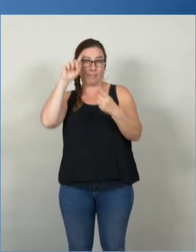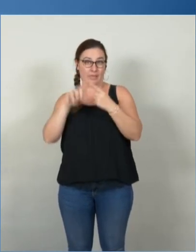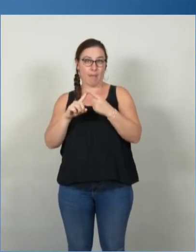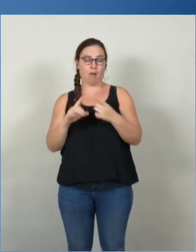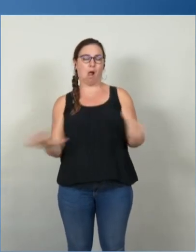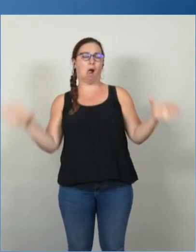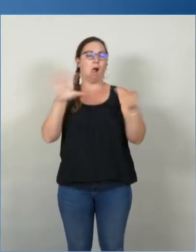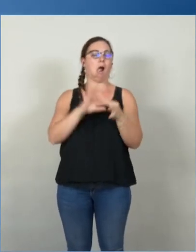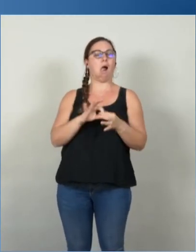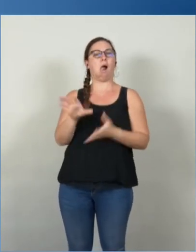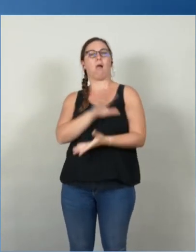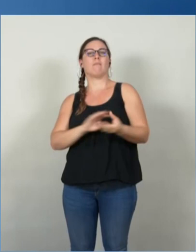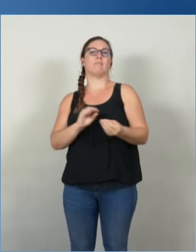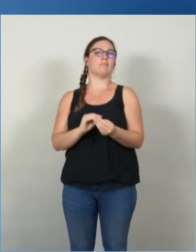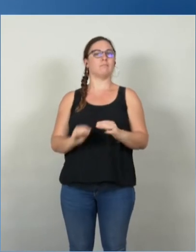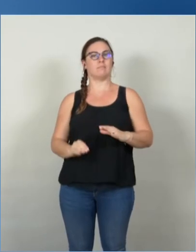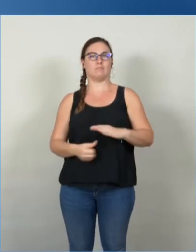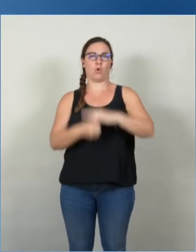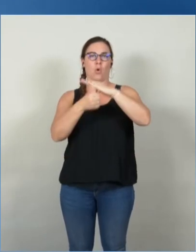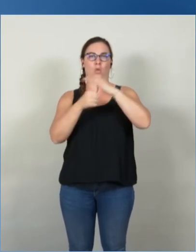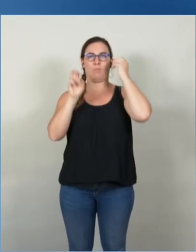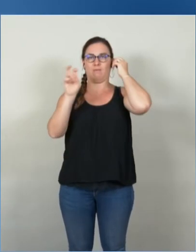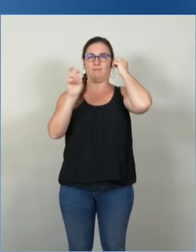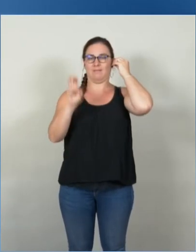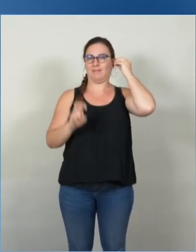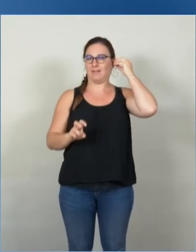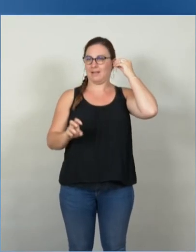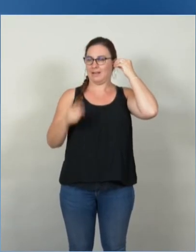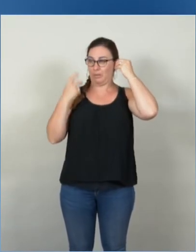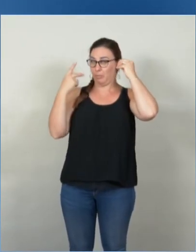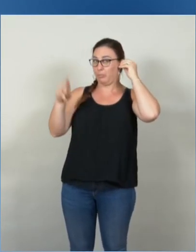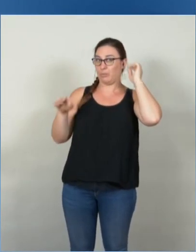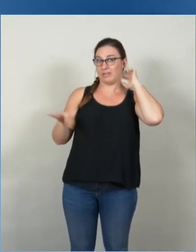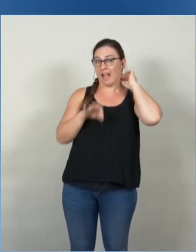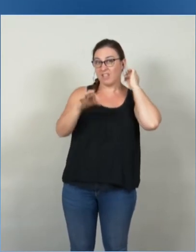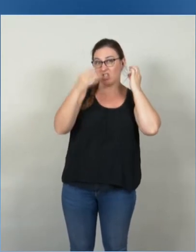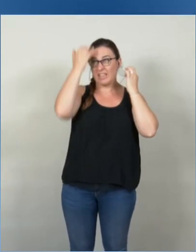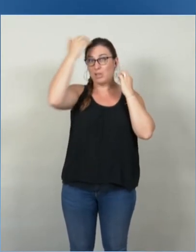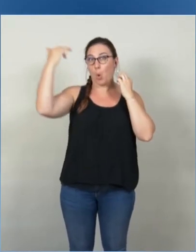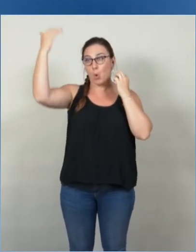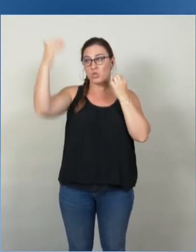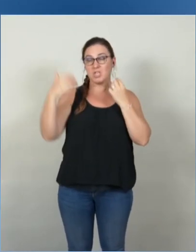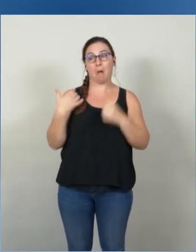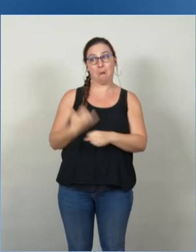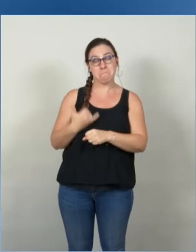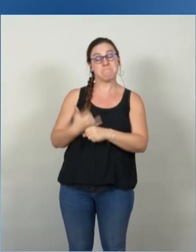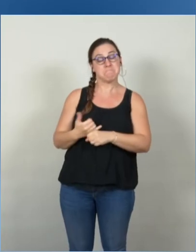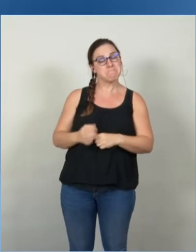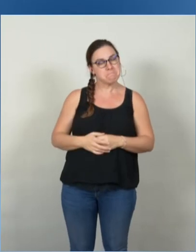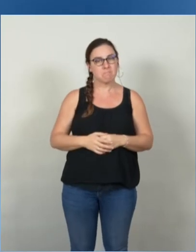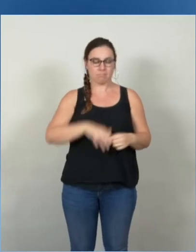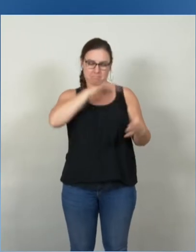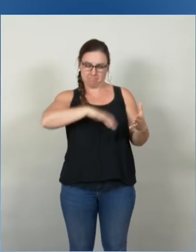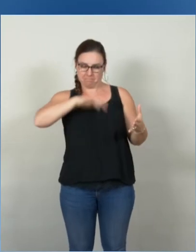cadre de capital verte ce qui en dit long sur votre processus idéologique mais le rapport qui reconnaît le